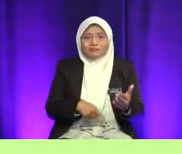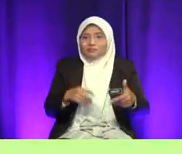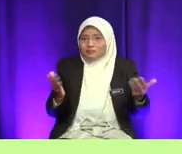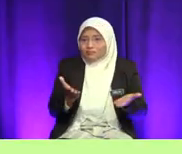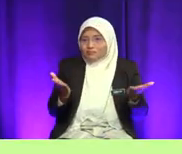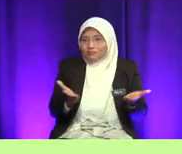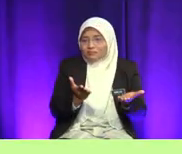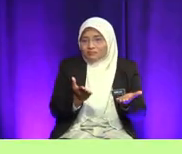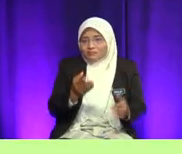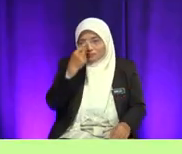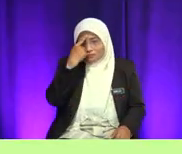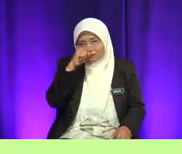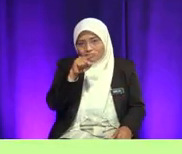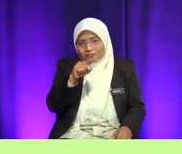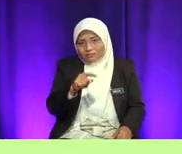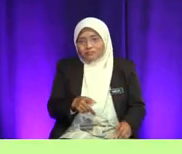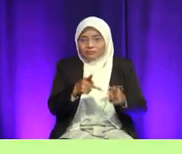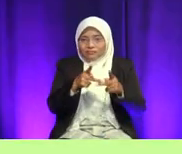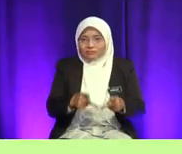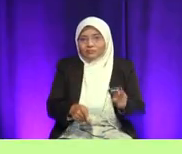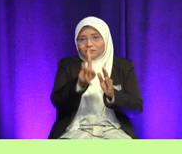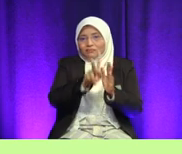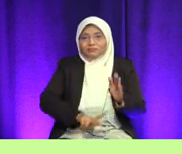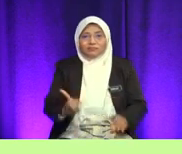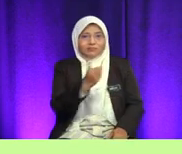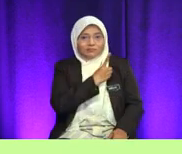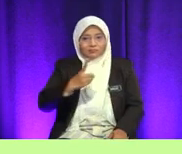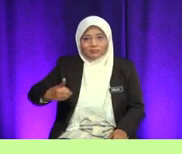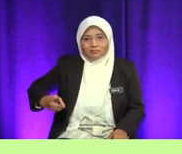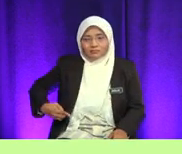mengekalkan kedaulatan negara kita tanya